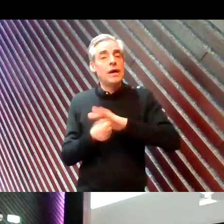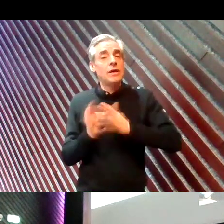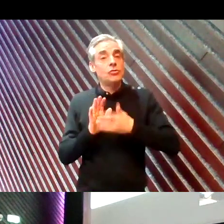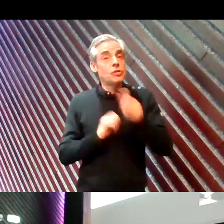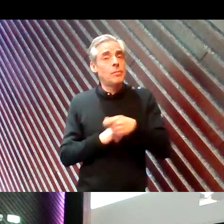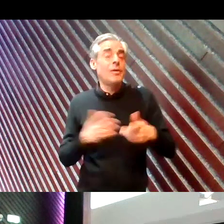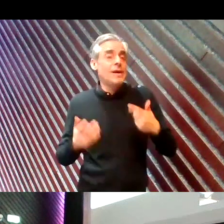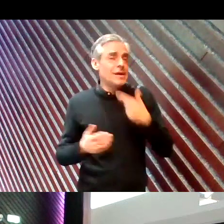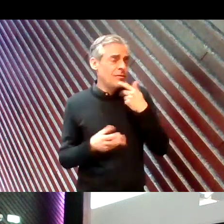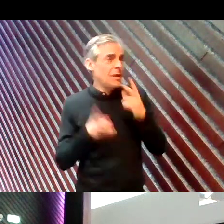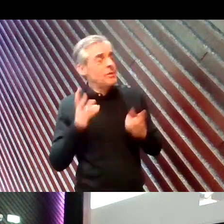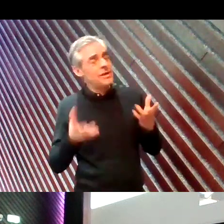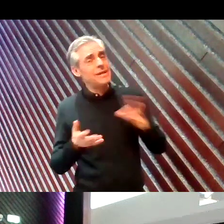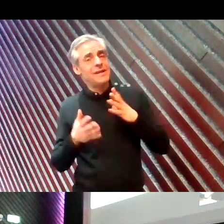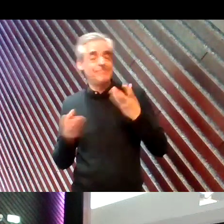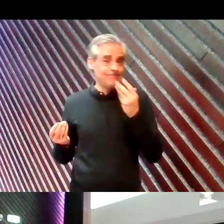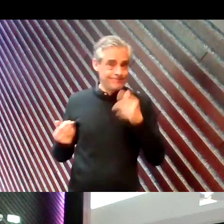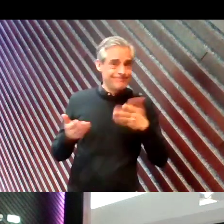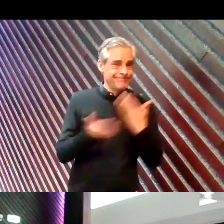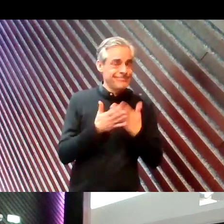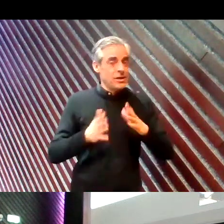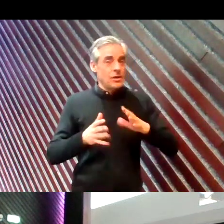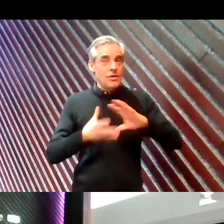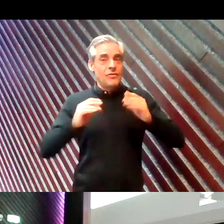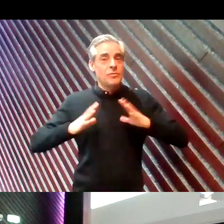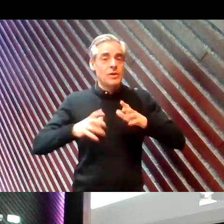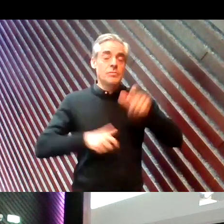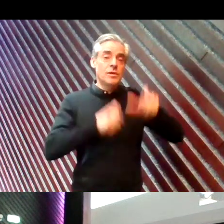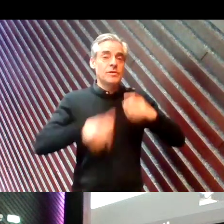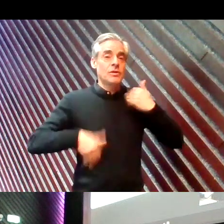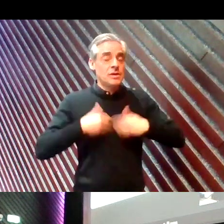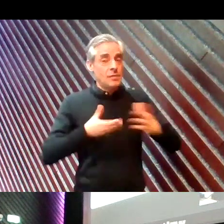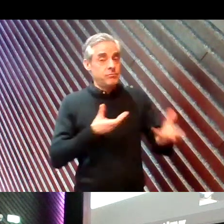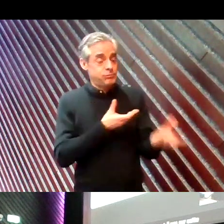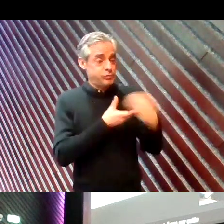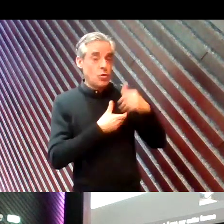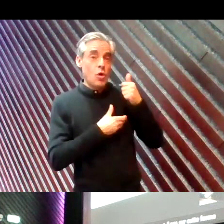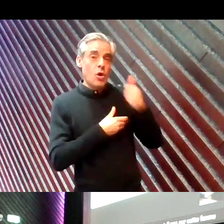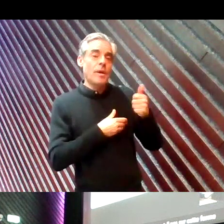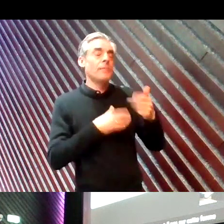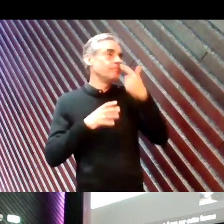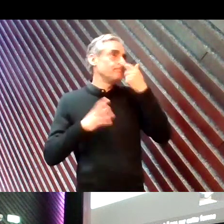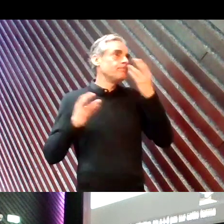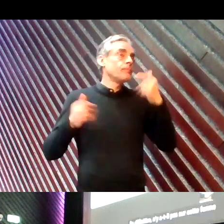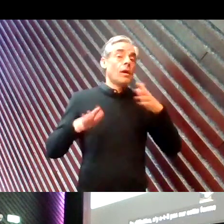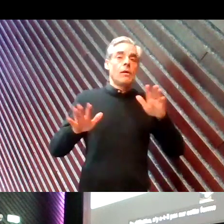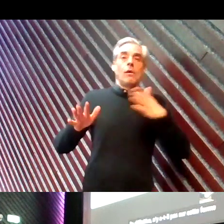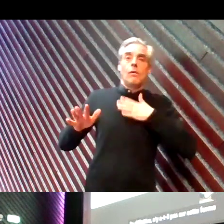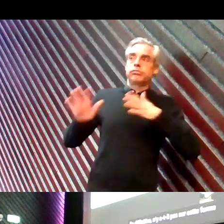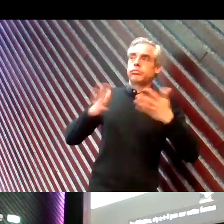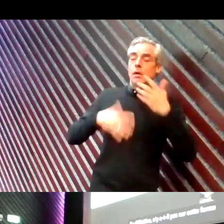'en définitive, il n a pas aussi sur cette forme d'engagement des personnes en situation de l'univers un propre, comme on dit, en se disant,